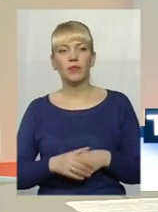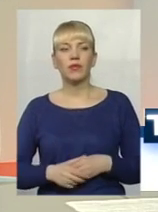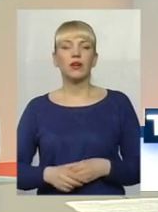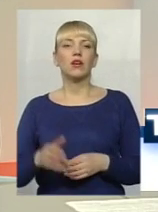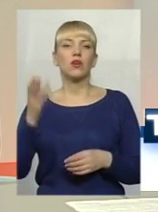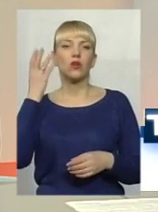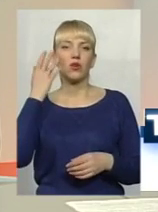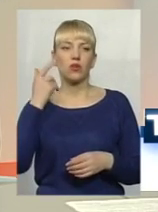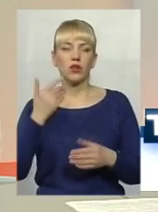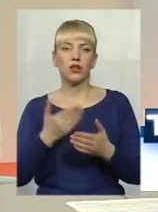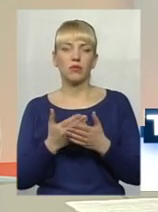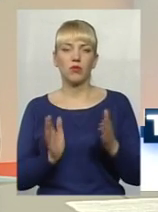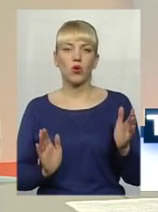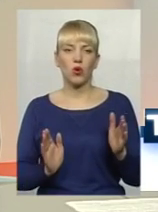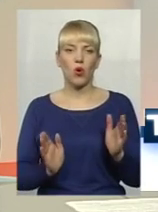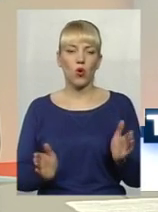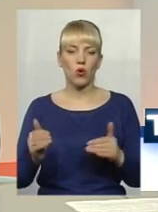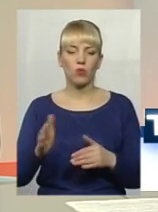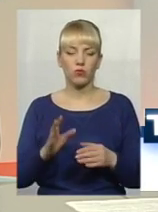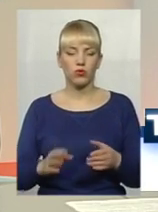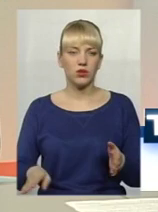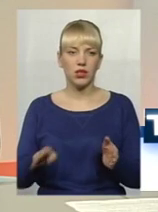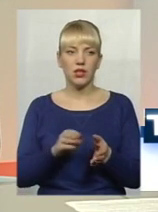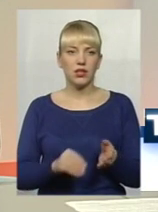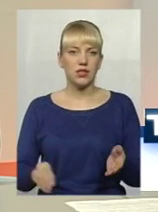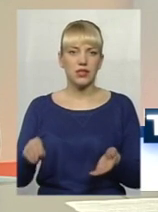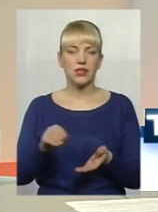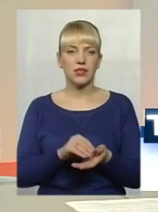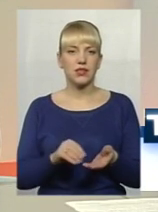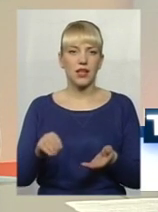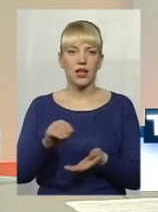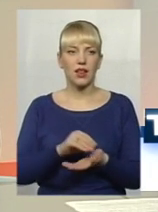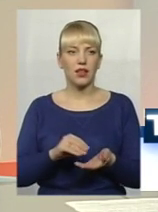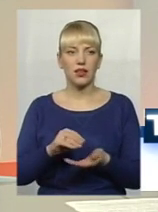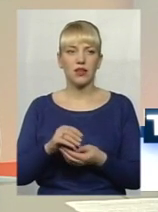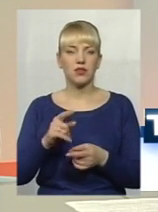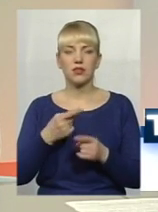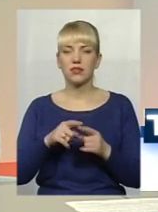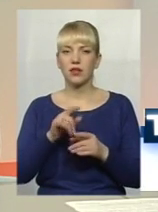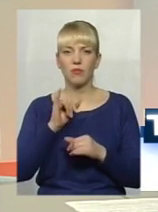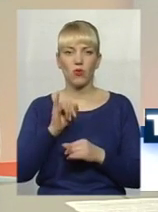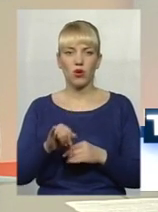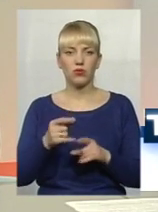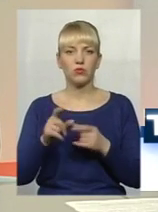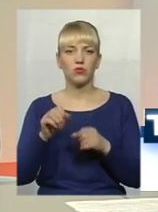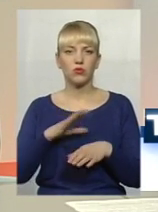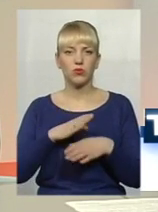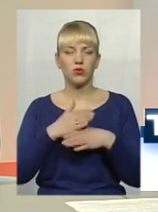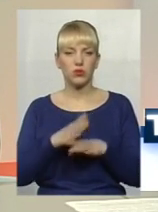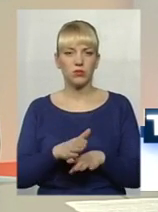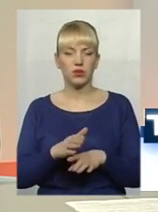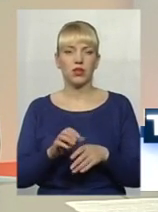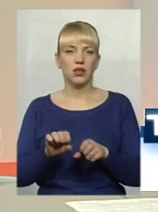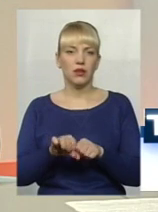просто в коробки будуть складатися одна до одної, це недовго, щоб вони трісли, розбилися, і тоді в приміщенні відбудеться забруднення.